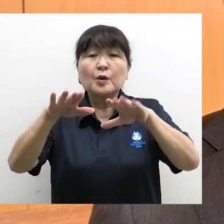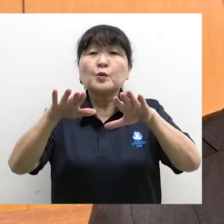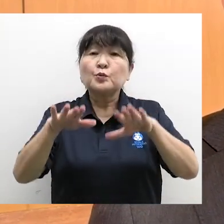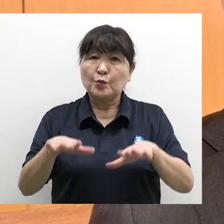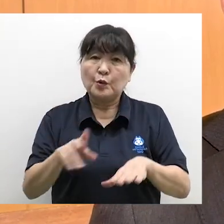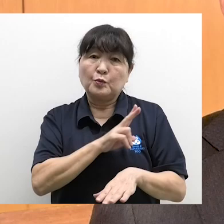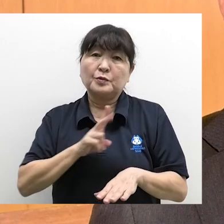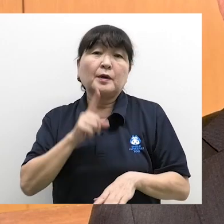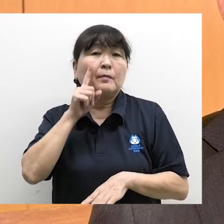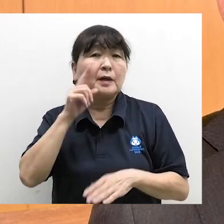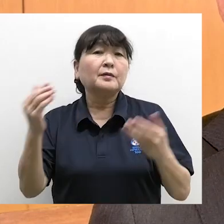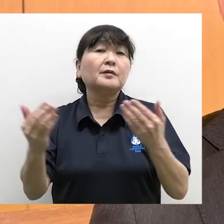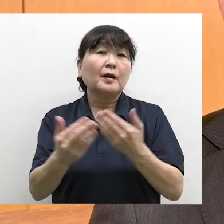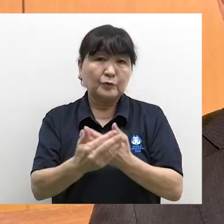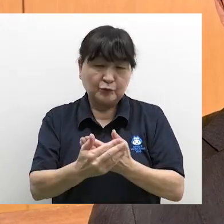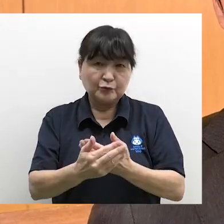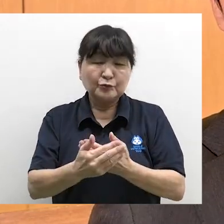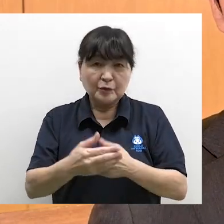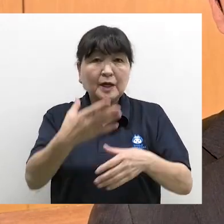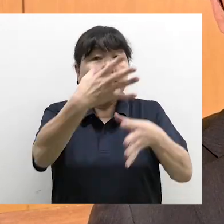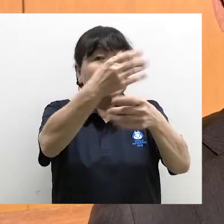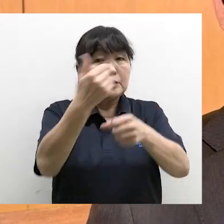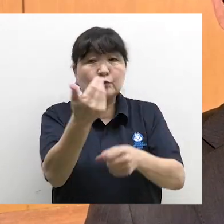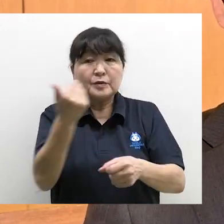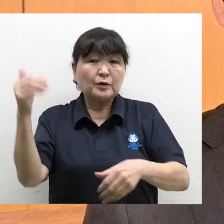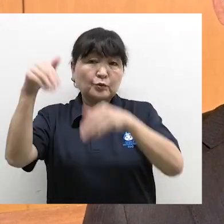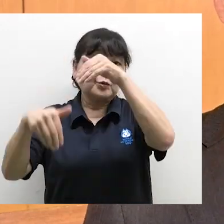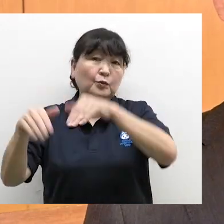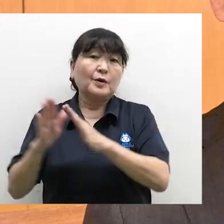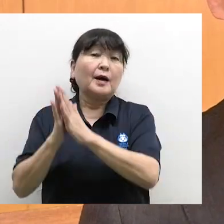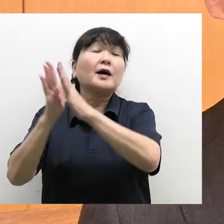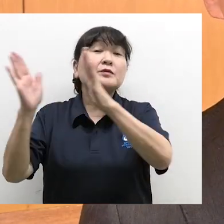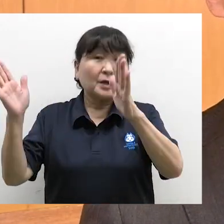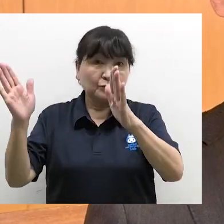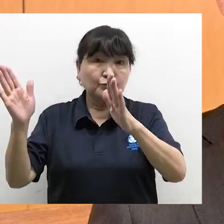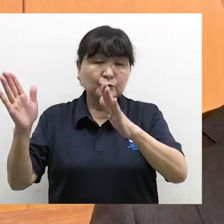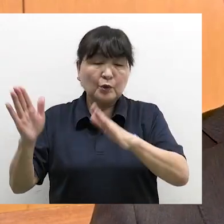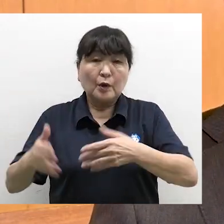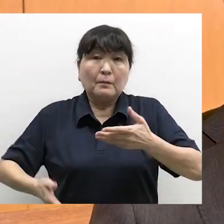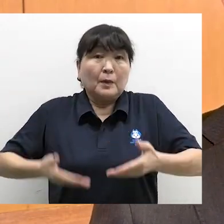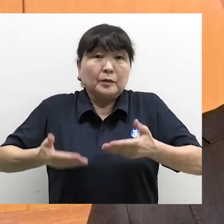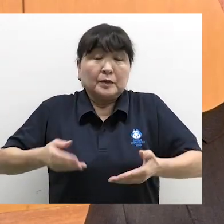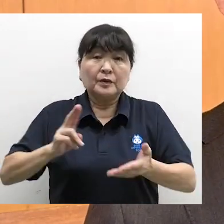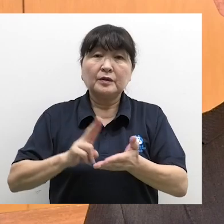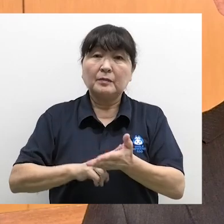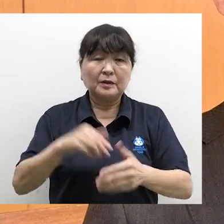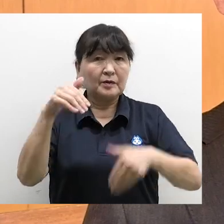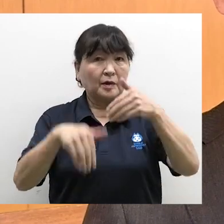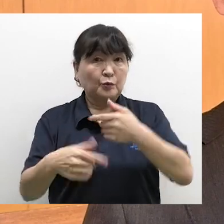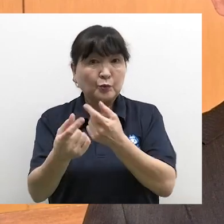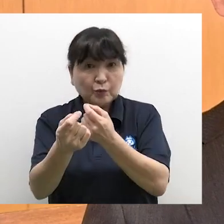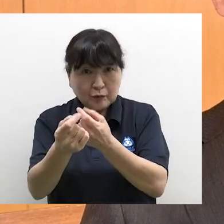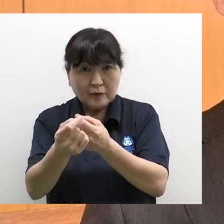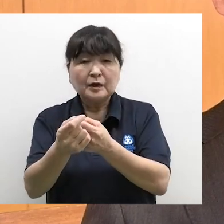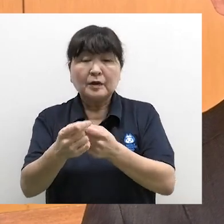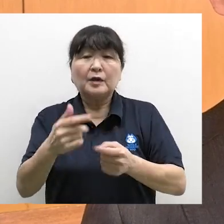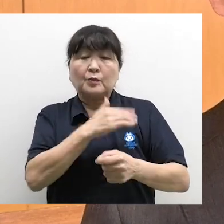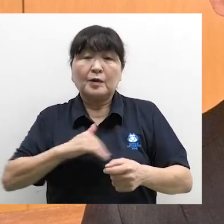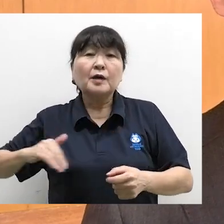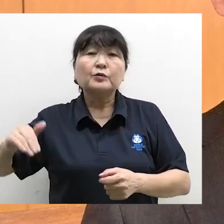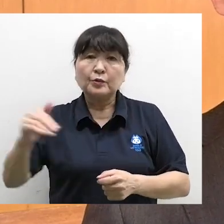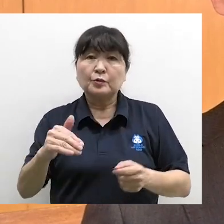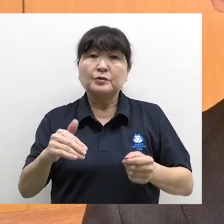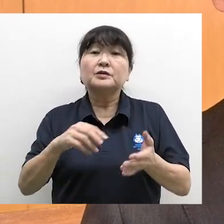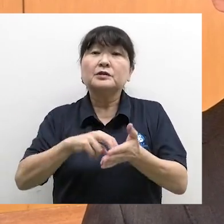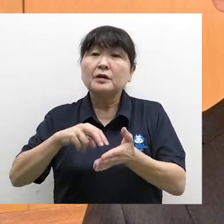日目でございますが、期日前投票も始まっております。もうバタバタと決まった選挙で、我々市役所職員はこの